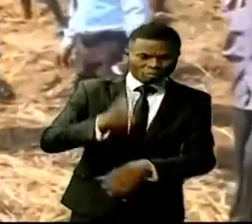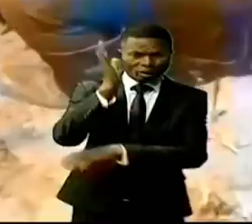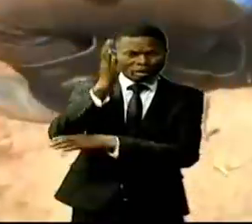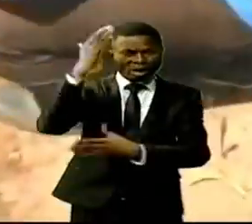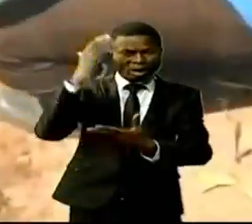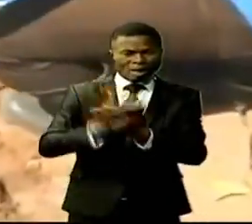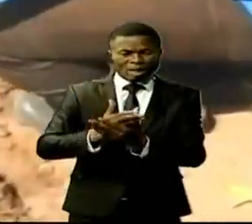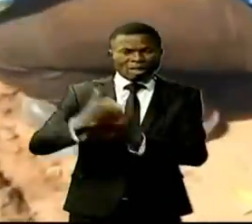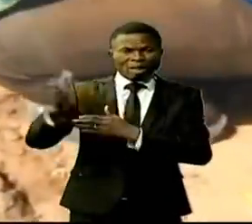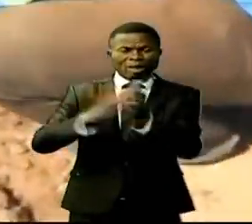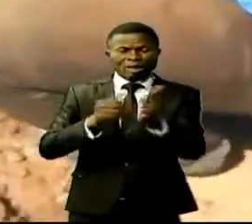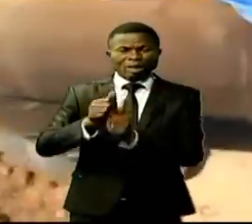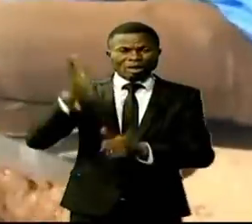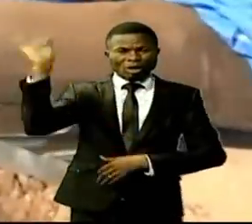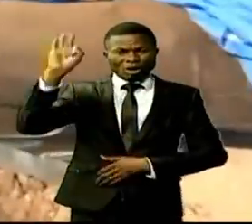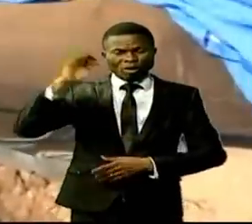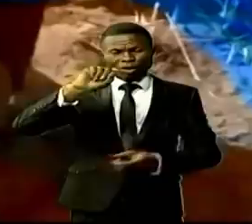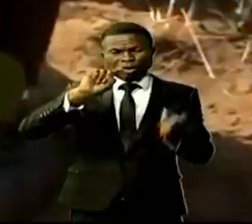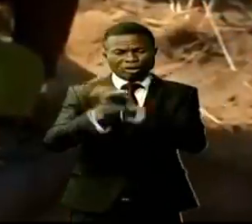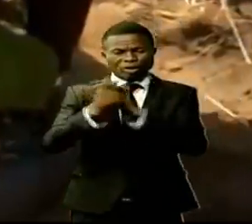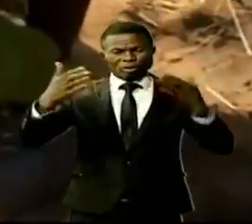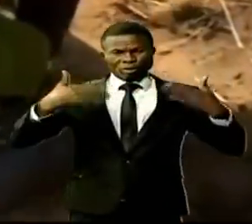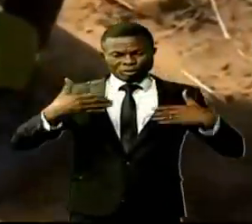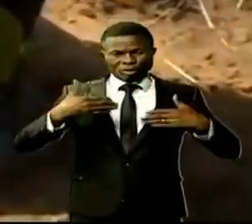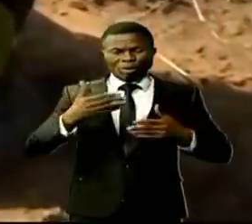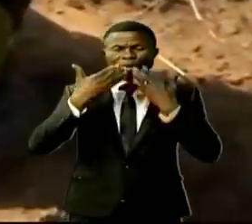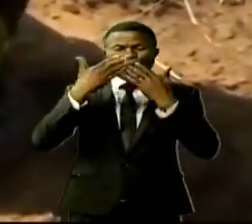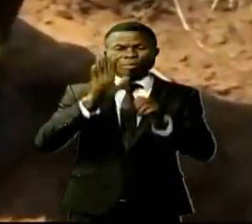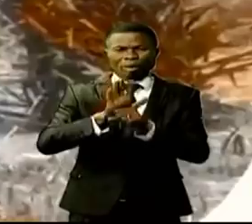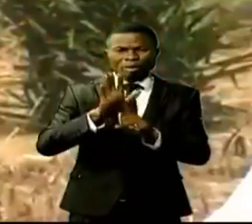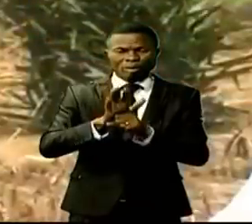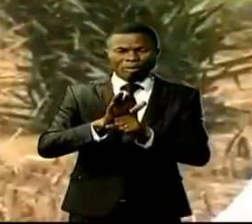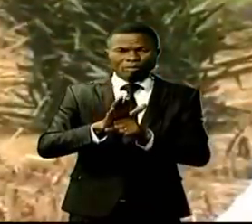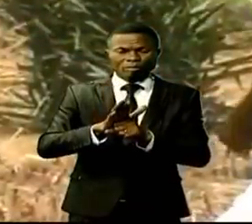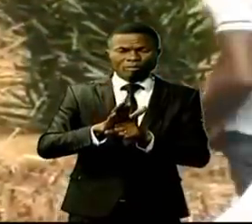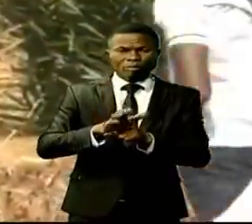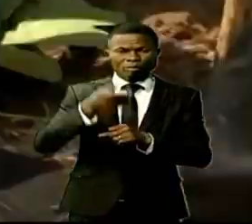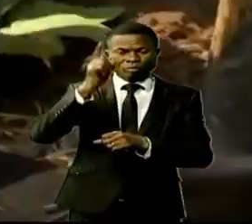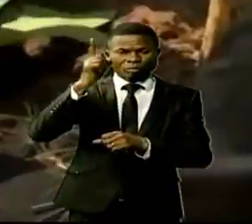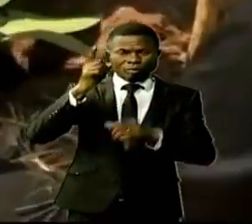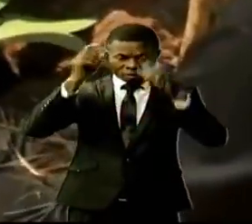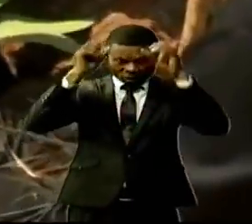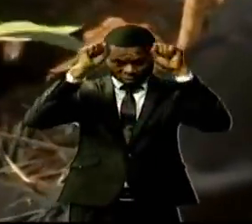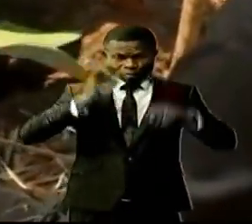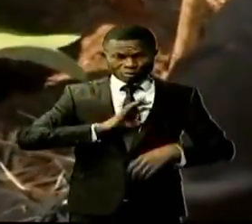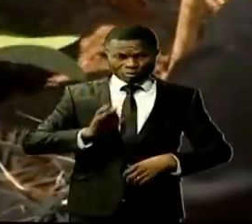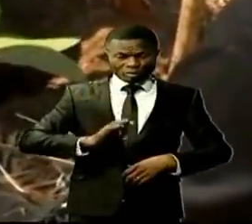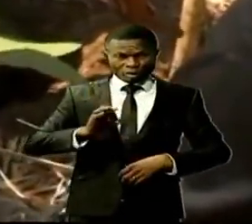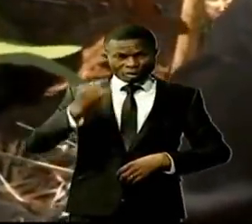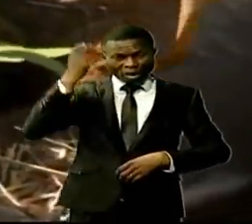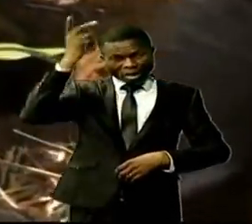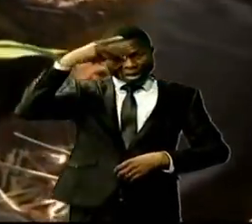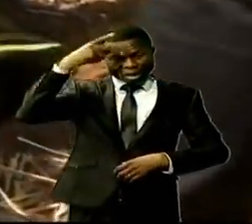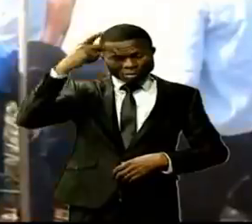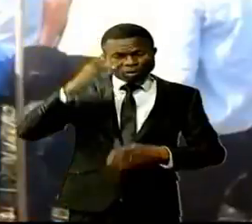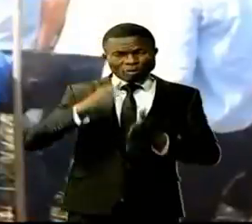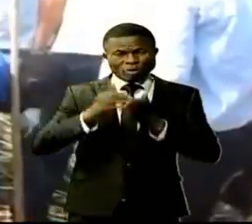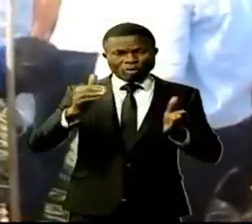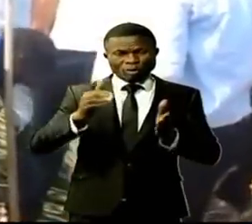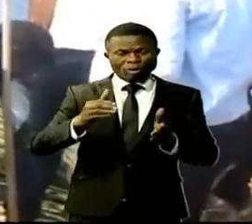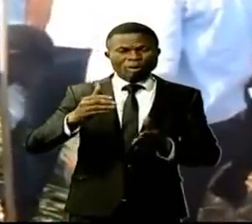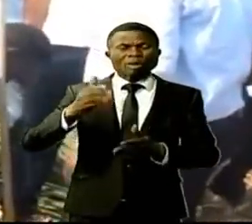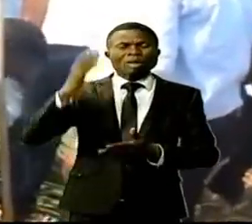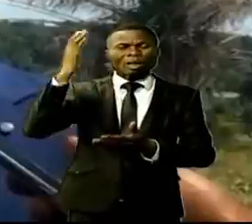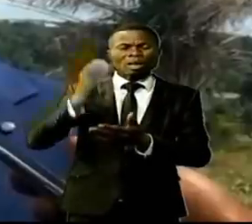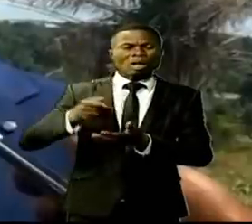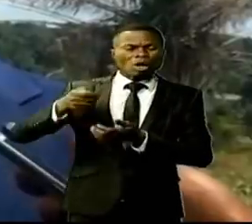contre la déforestation et le changement climatique. Nous remercions d'abord premièrement le chef de l'État par rapport à sa politique publique de reboisement d'un